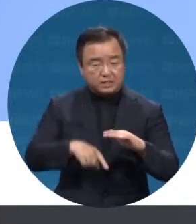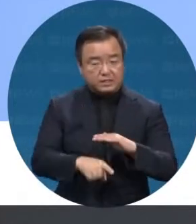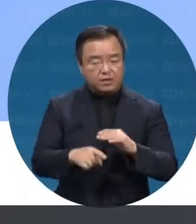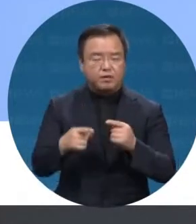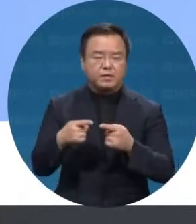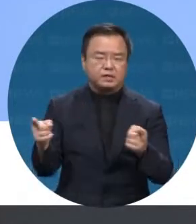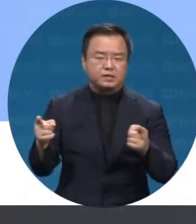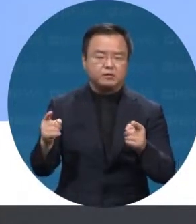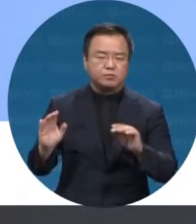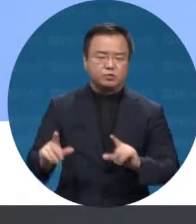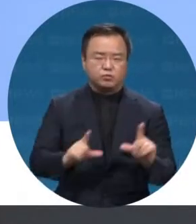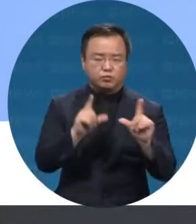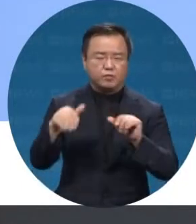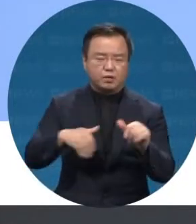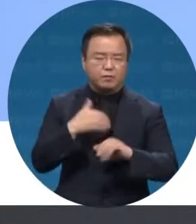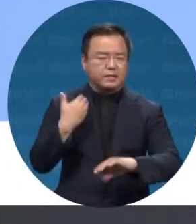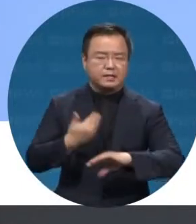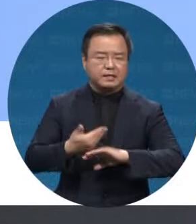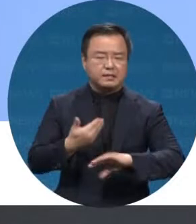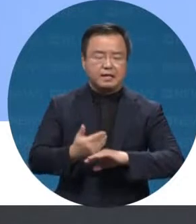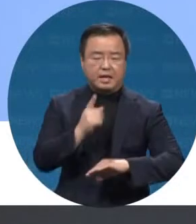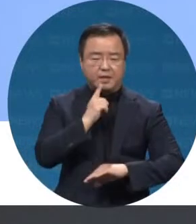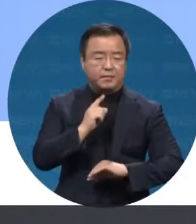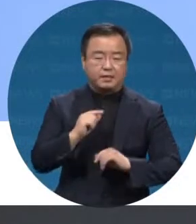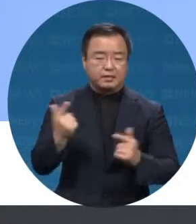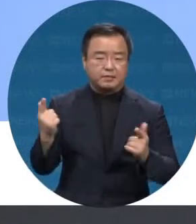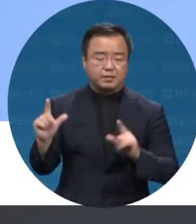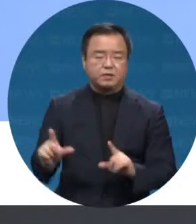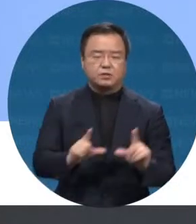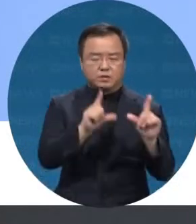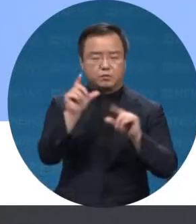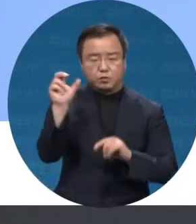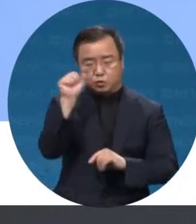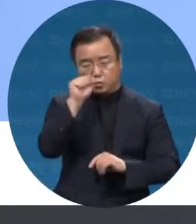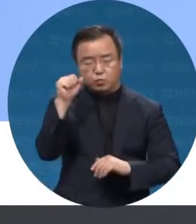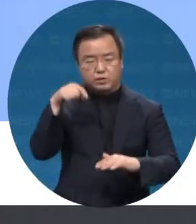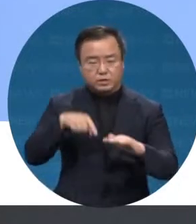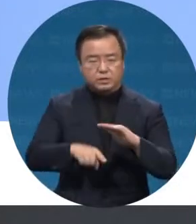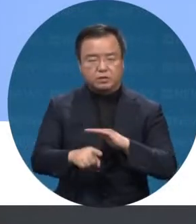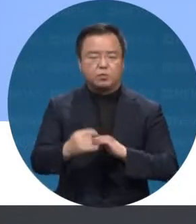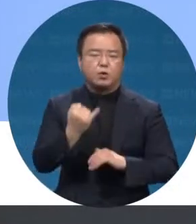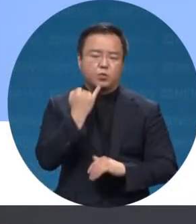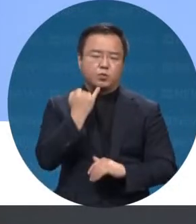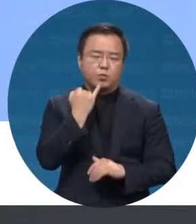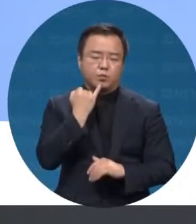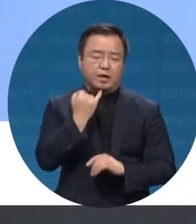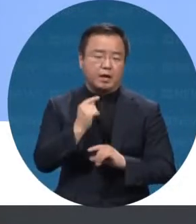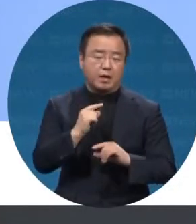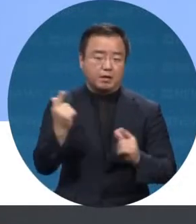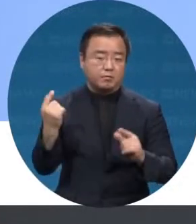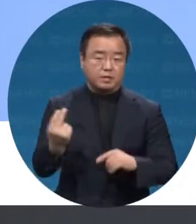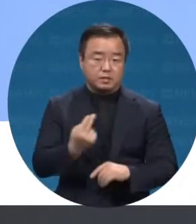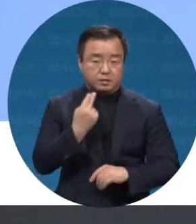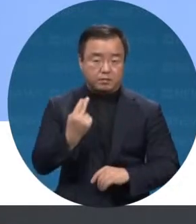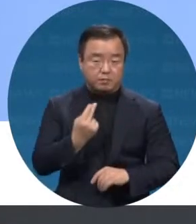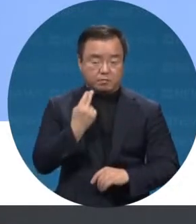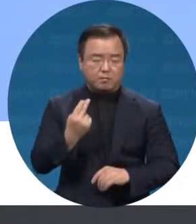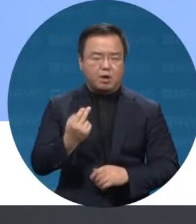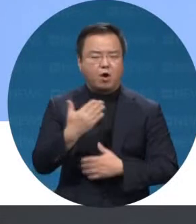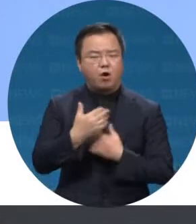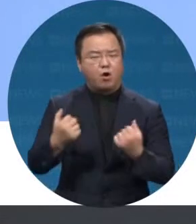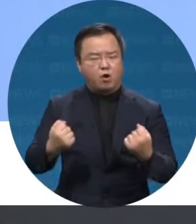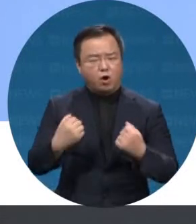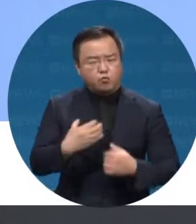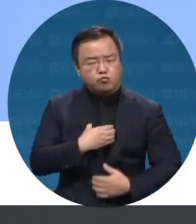완전히 그건 아니거든요 그래서 살만한 지안은 계속 살게 하고 그렇지 않은 거 생명과 건강과 안전을 위협하는 지하는